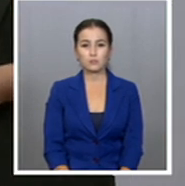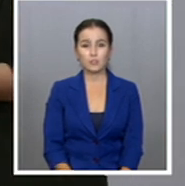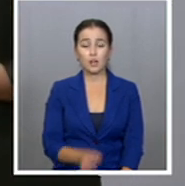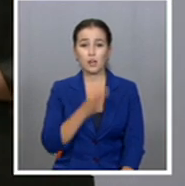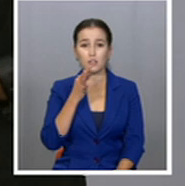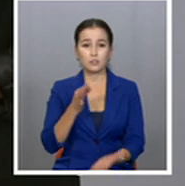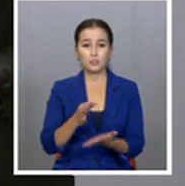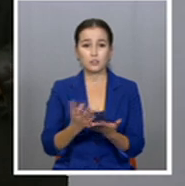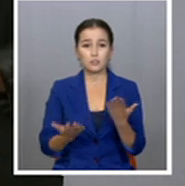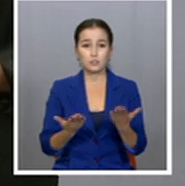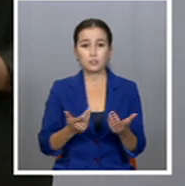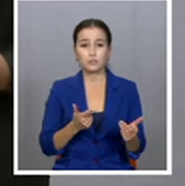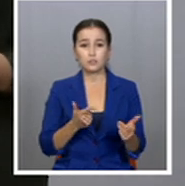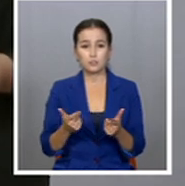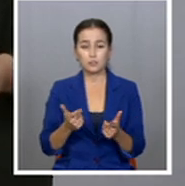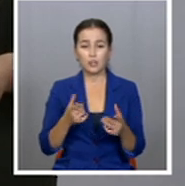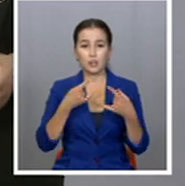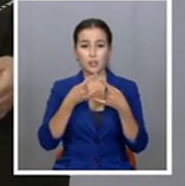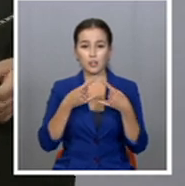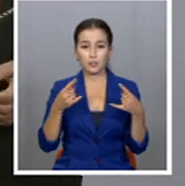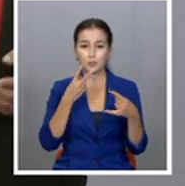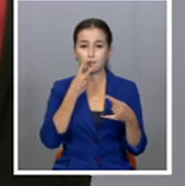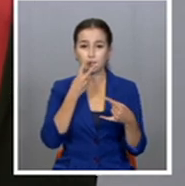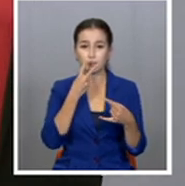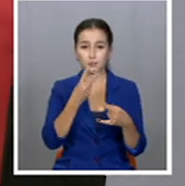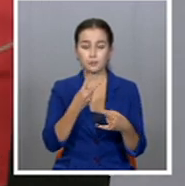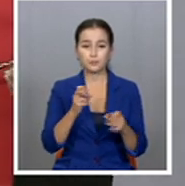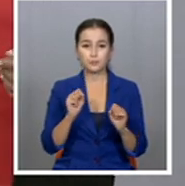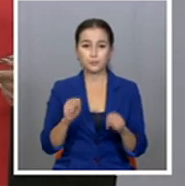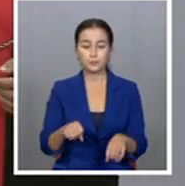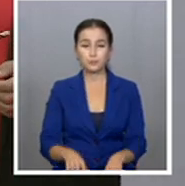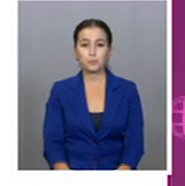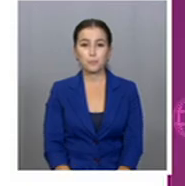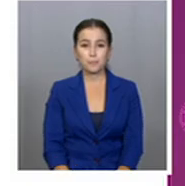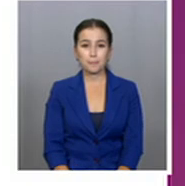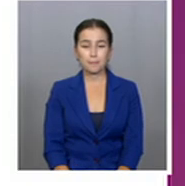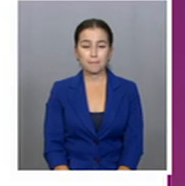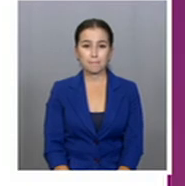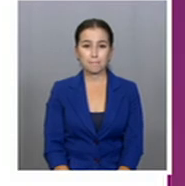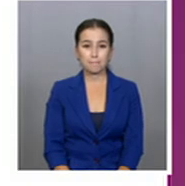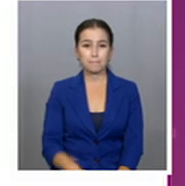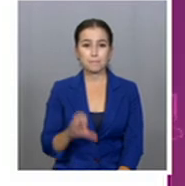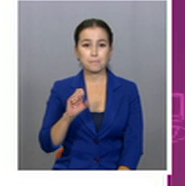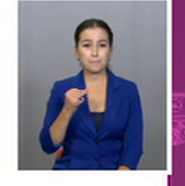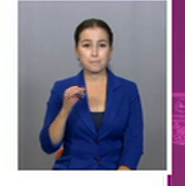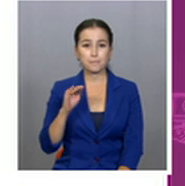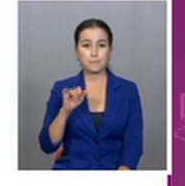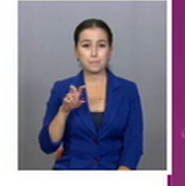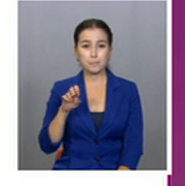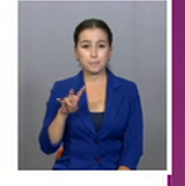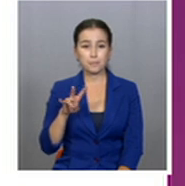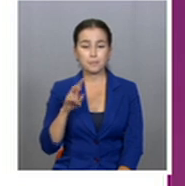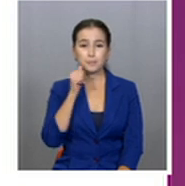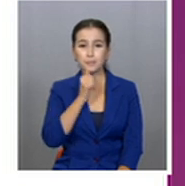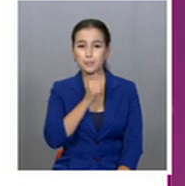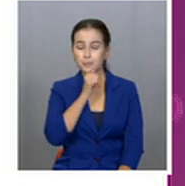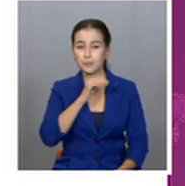Жауаптарыңыз дайын болса, экрандағы нұсқаға назар аударыңыздар. Сәкен Сейфуллин сыр сандық